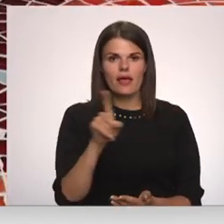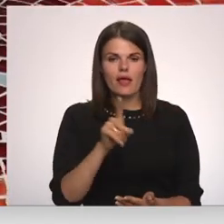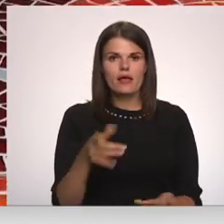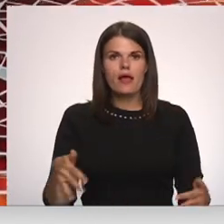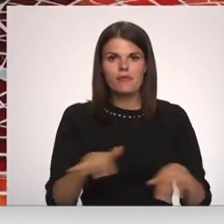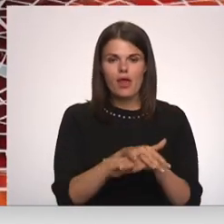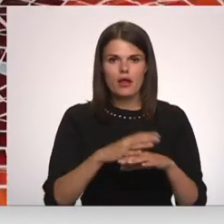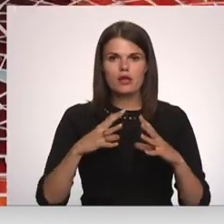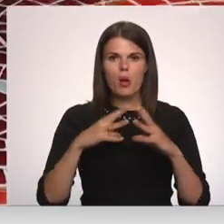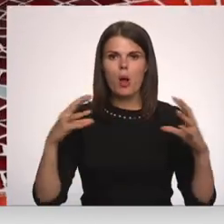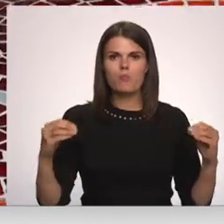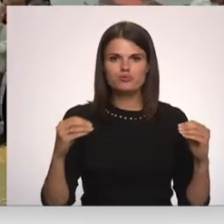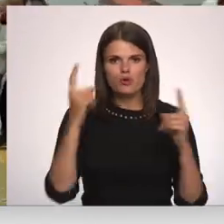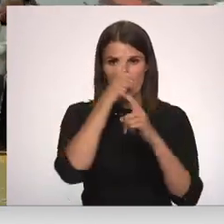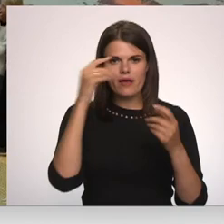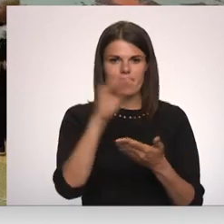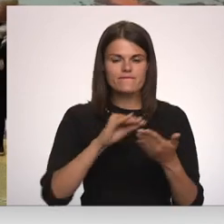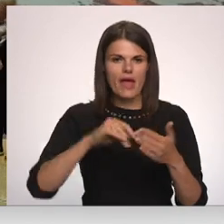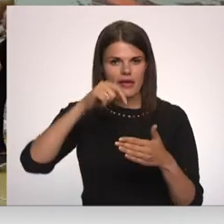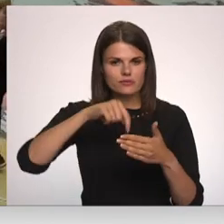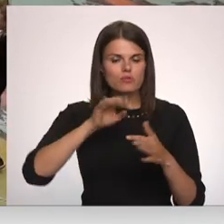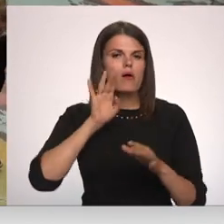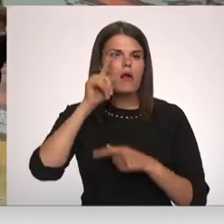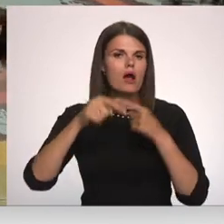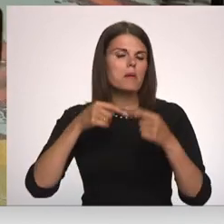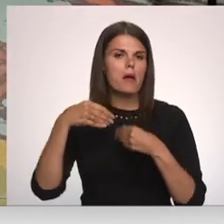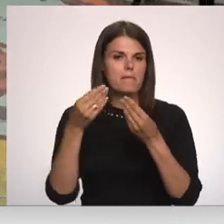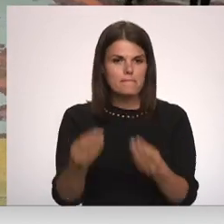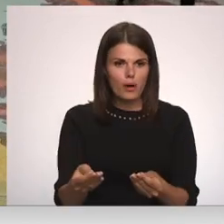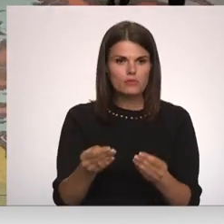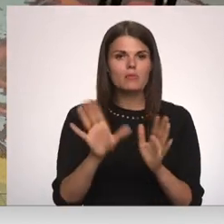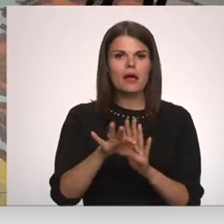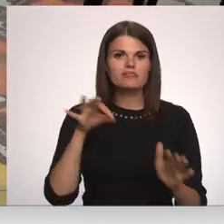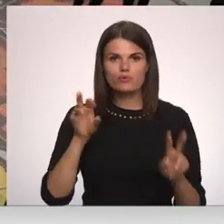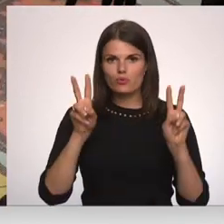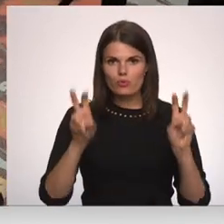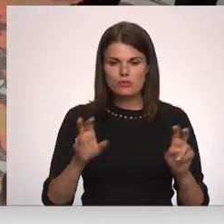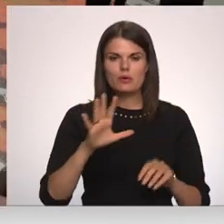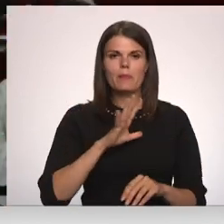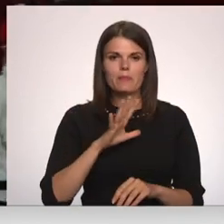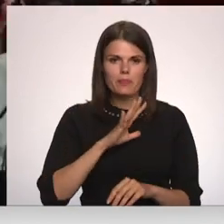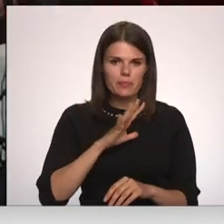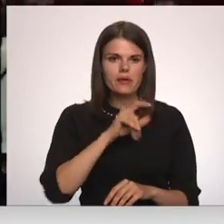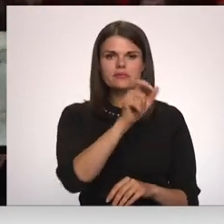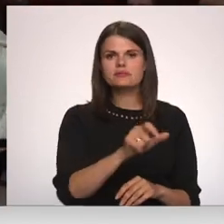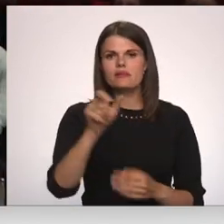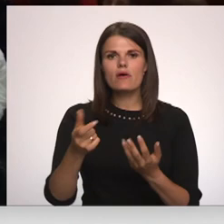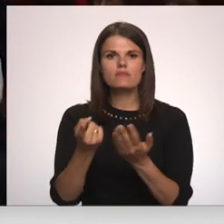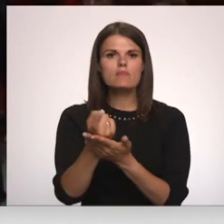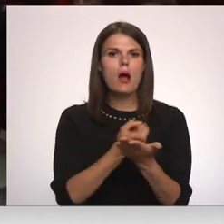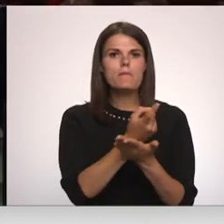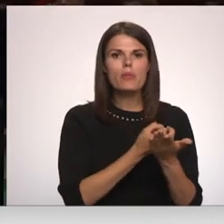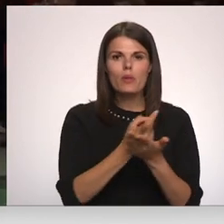ar vēstījumu nākamajām paudzēm. Lai izvēlētos Ventspils zinātnes centra nosaukumu, tika veiktas vairākas iedzīvotāju aptaujas,